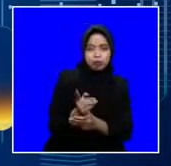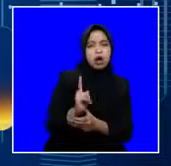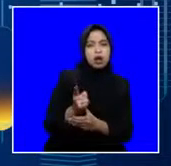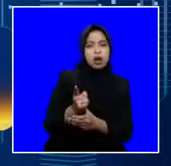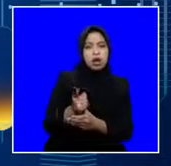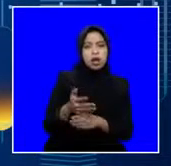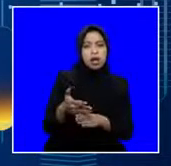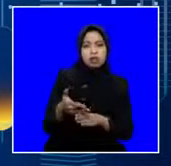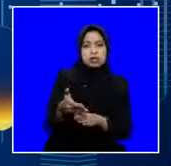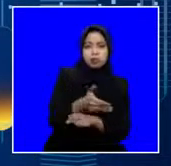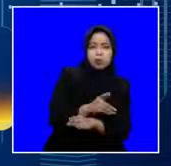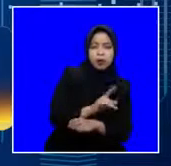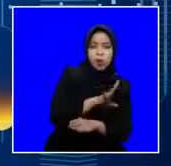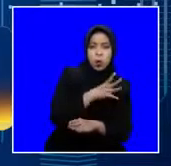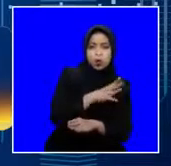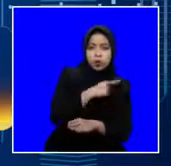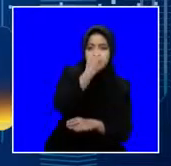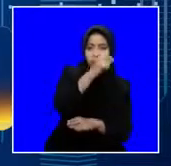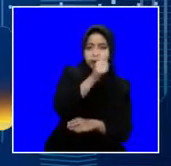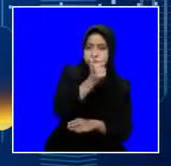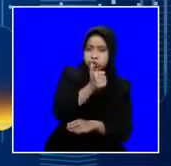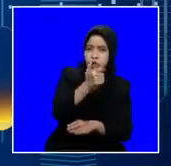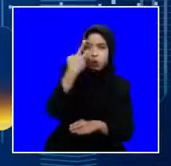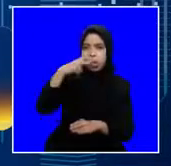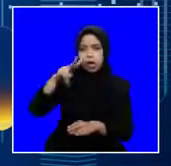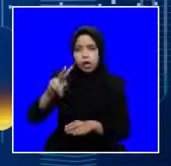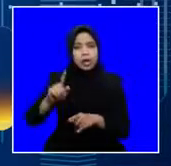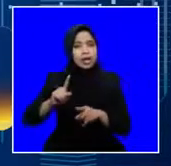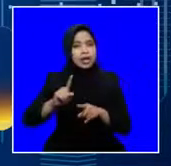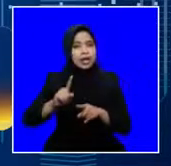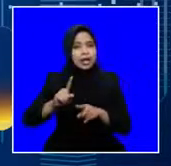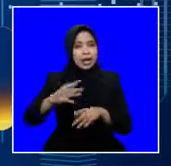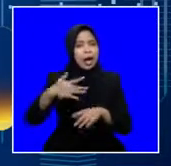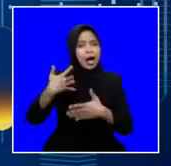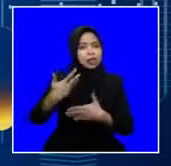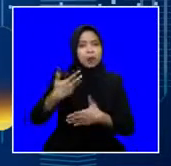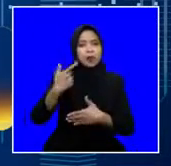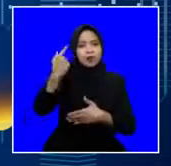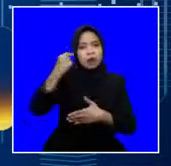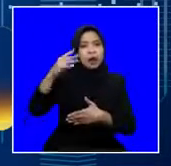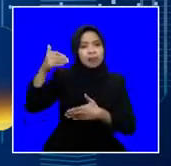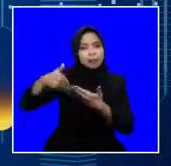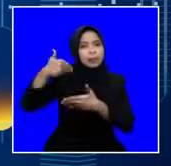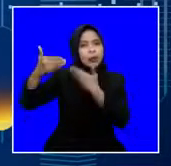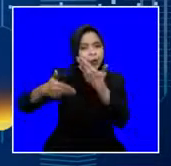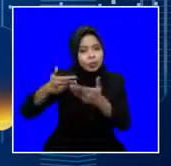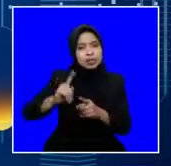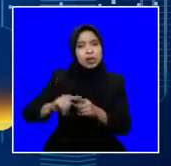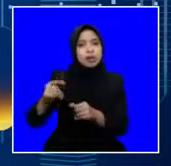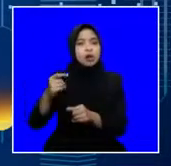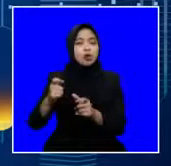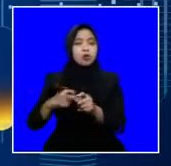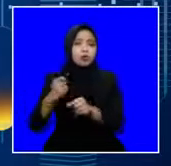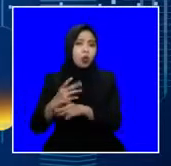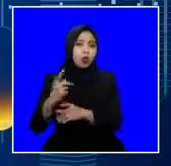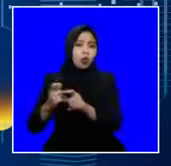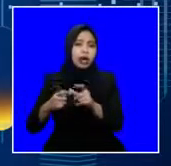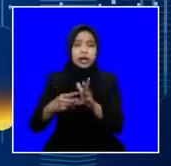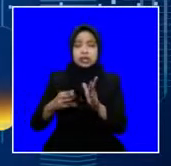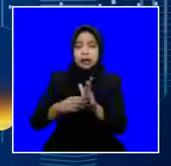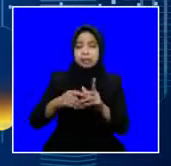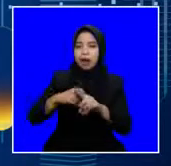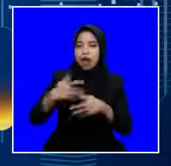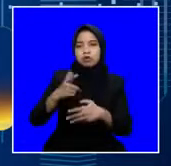yaitu tidak hanya dosen yang bisa kuliah lanjut ke luar negeri atau kuliah lanjut, studi lanjut, tapi juga ada guru SMK atau calon guru